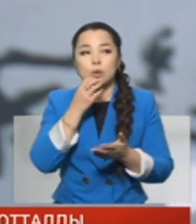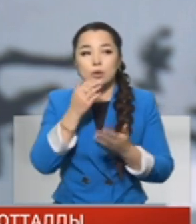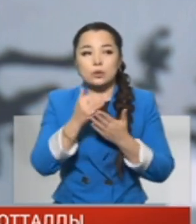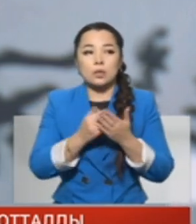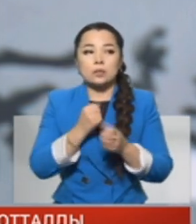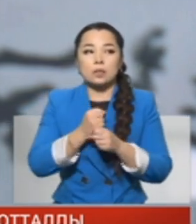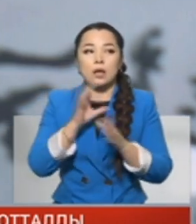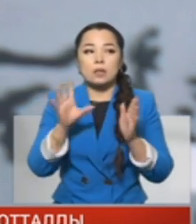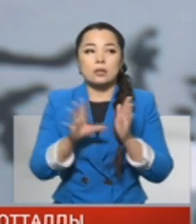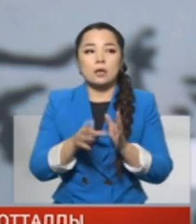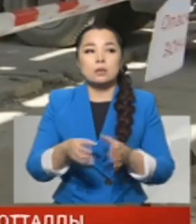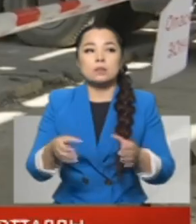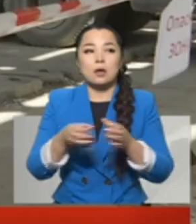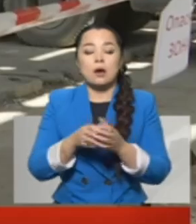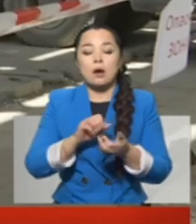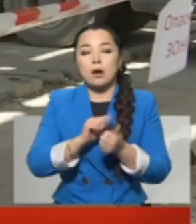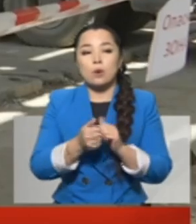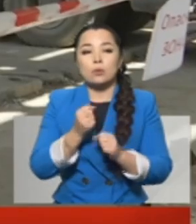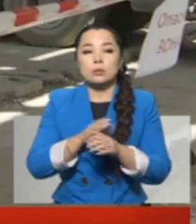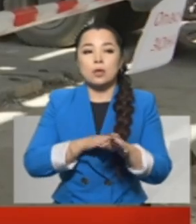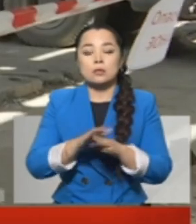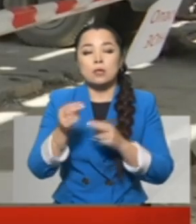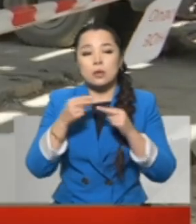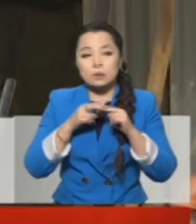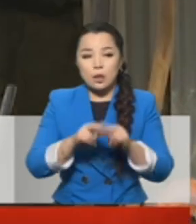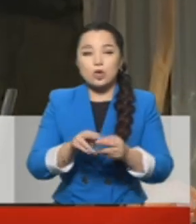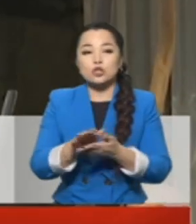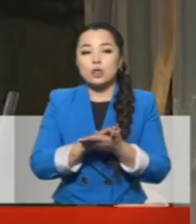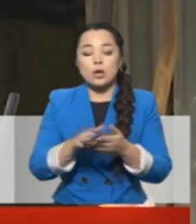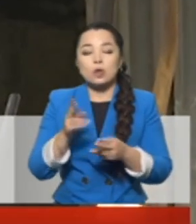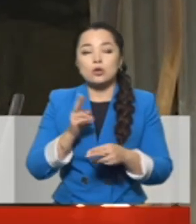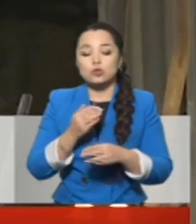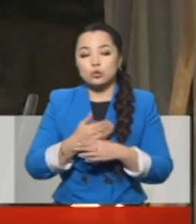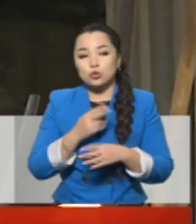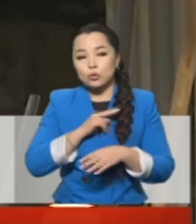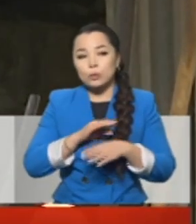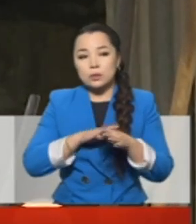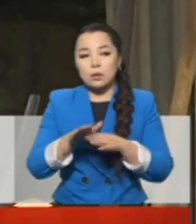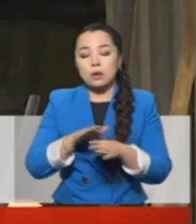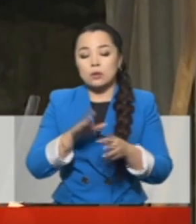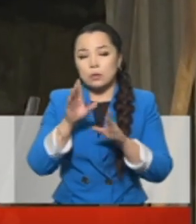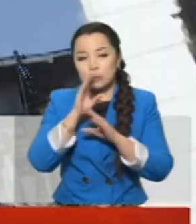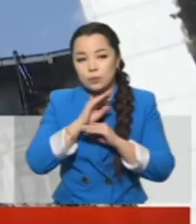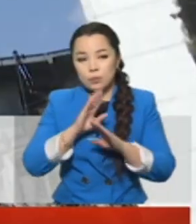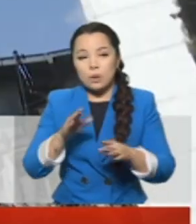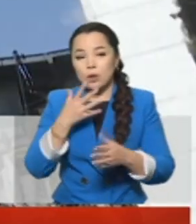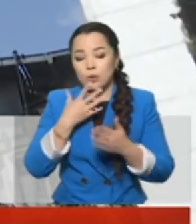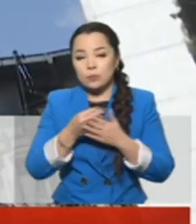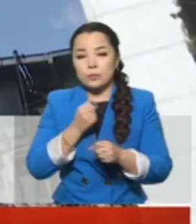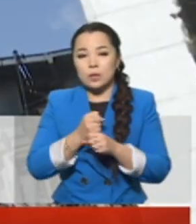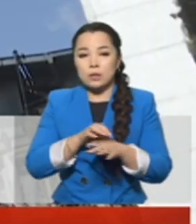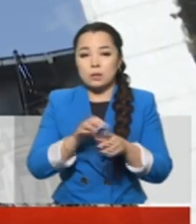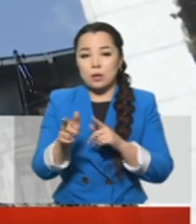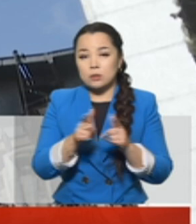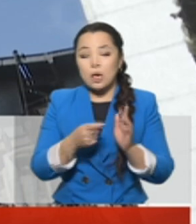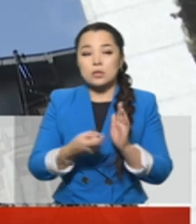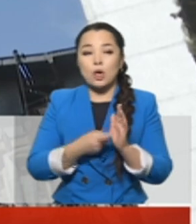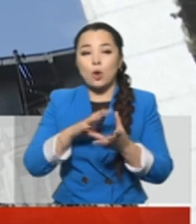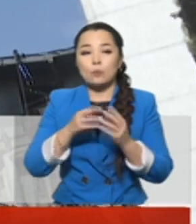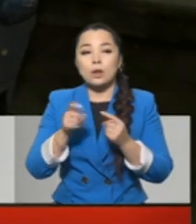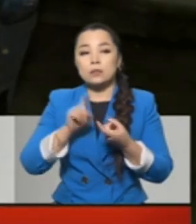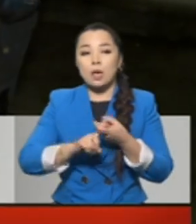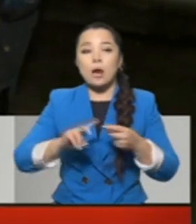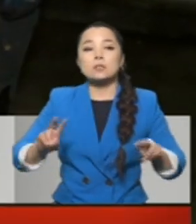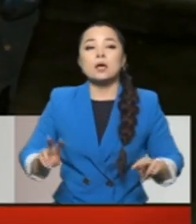жүйелері мен электр желілерін ауыстыру үшін бөлінген қаржыға ешқандай жұмыс атқармастан барлығын өздері емденген. Тергеу барысында